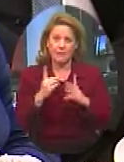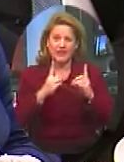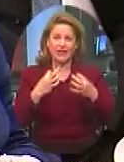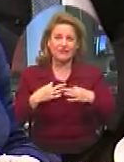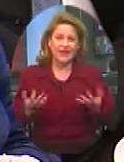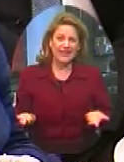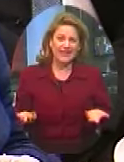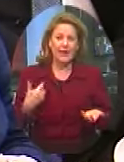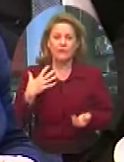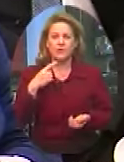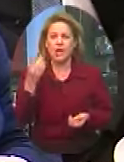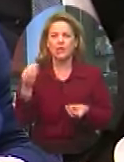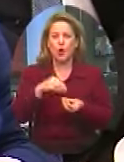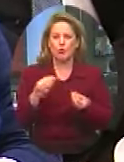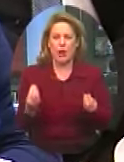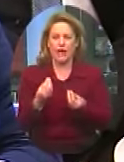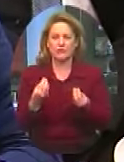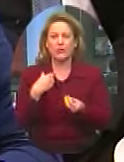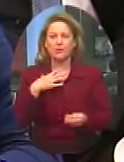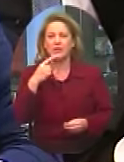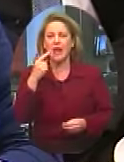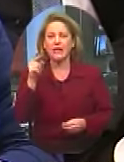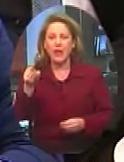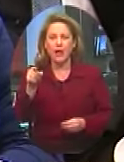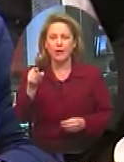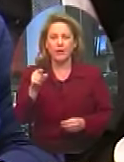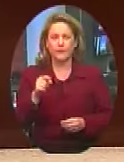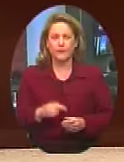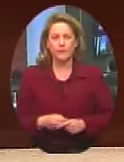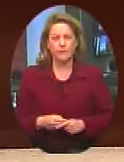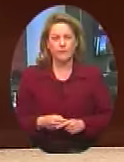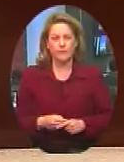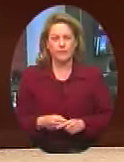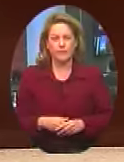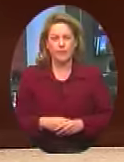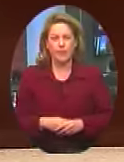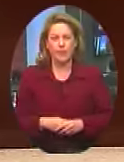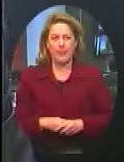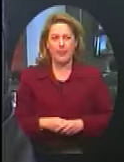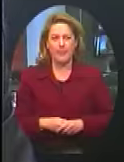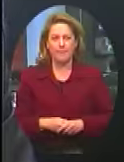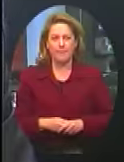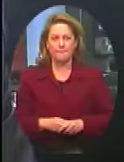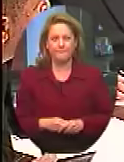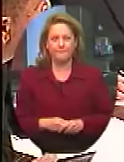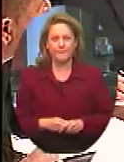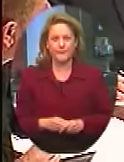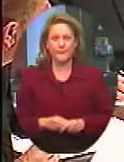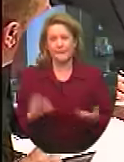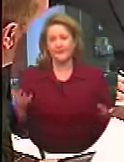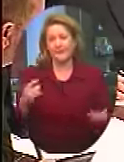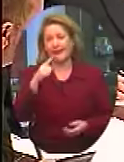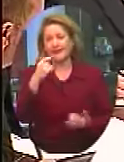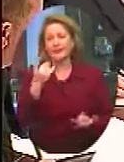לך דבר נוסף. אני רוצה להגיד לך מה שיש פה. הדגשה במקום. כן. כדרכי אני עונה על מה שאני רוצה.